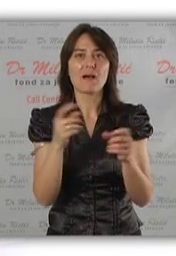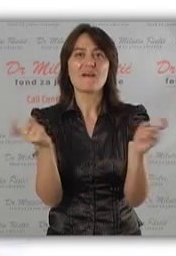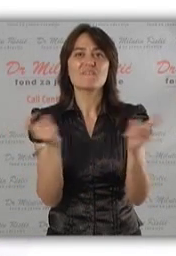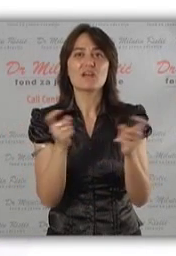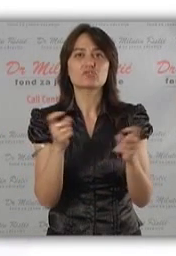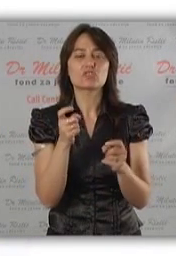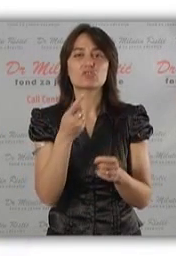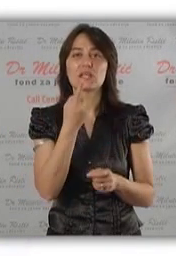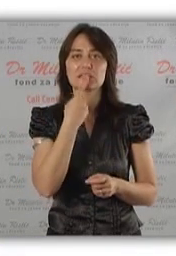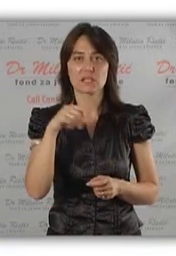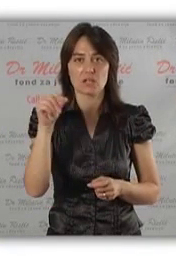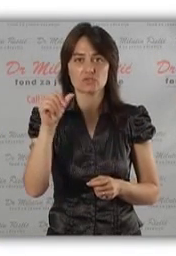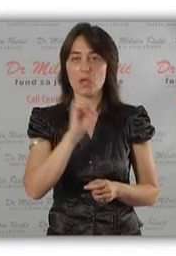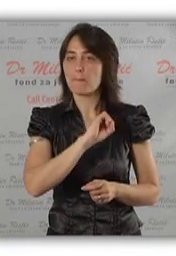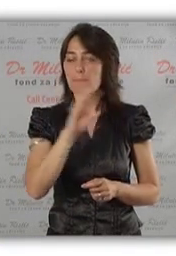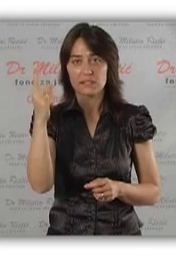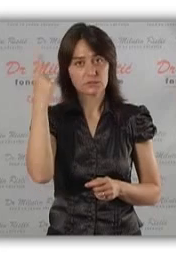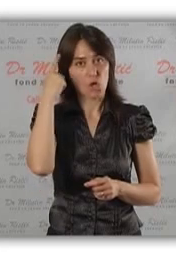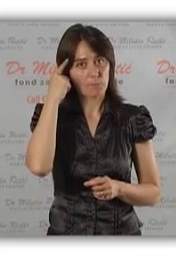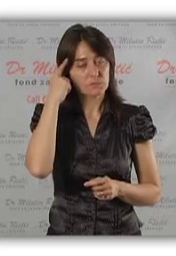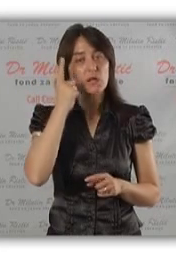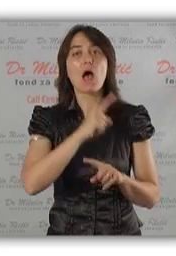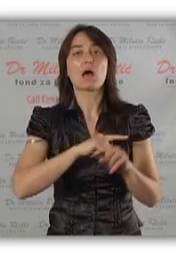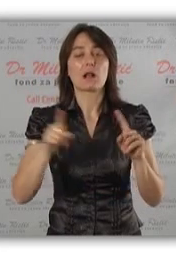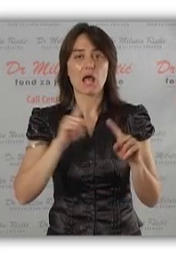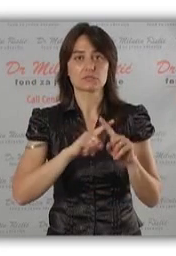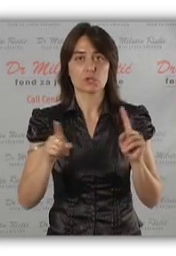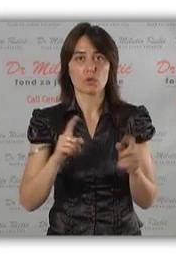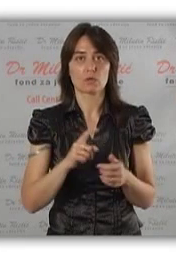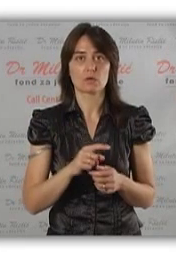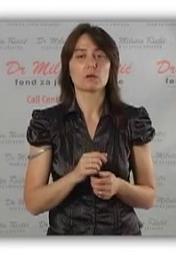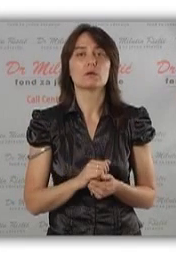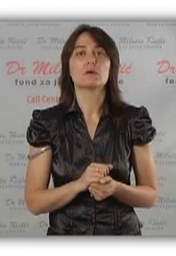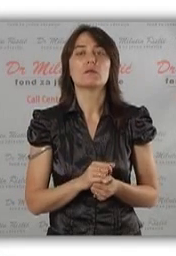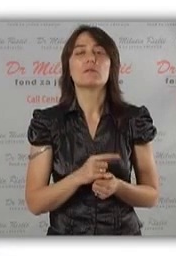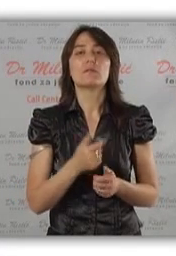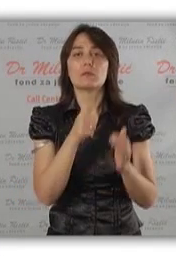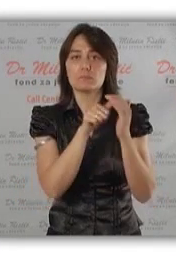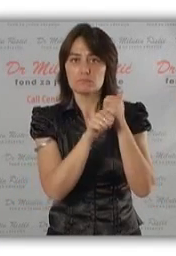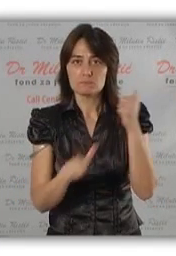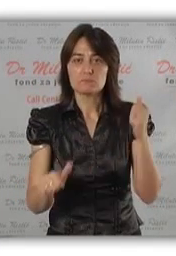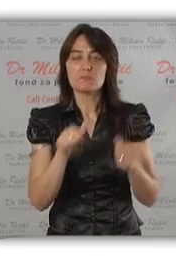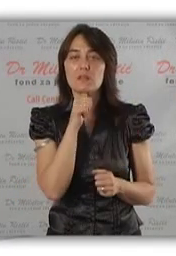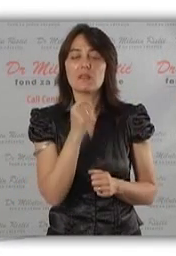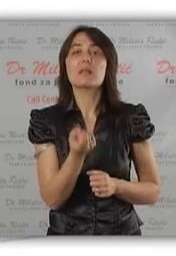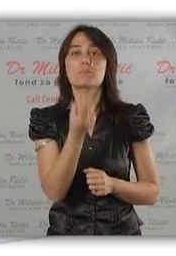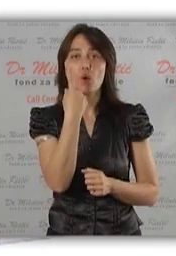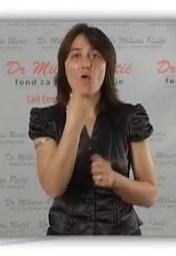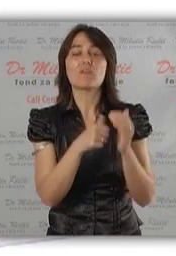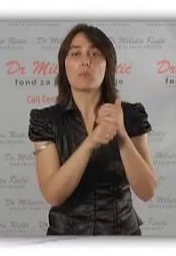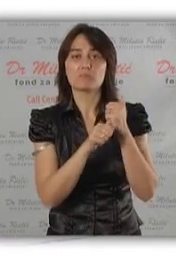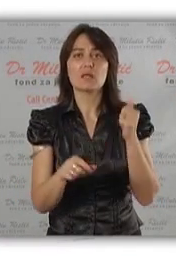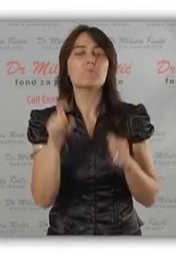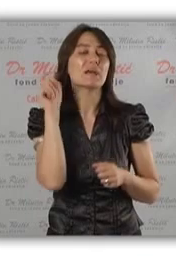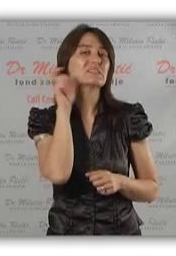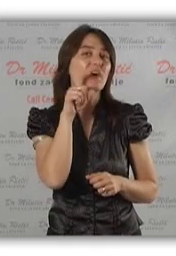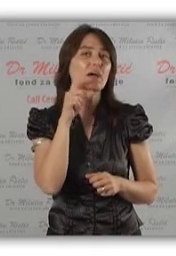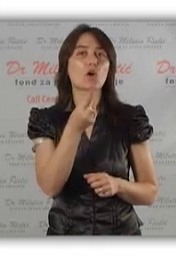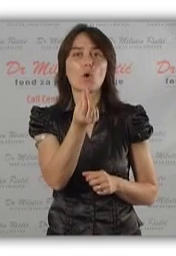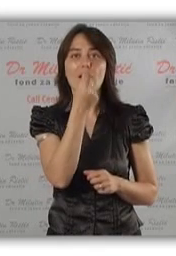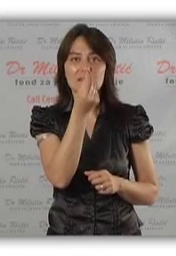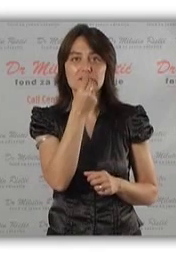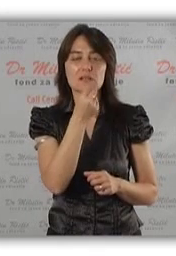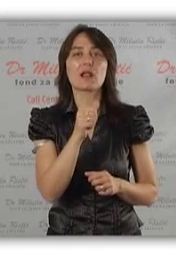šećera, znači imaju dodatak veštačkih zaslađivača. Bez obzira, znači, na uzrok dijareje i nastanka